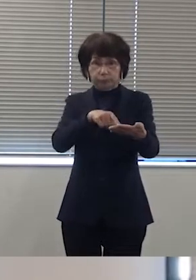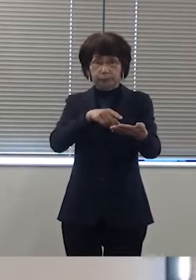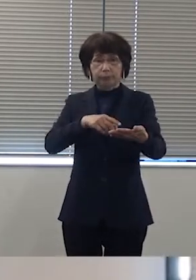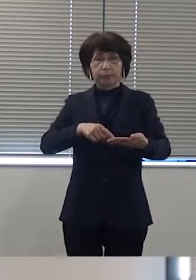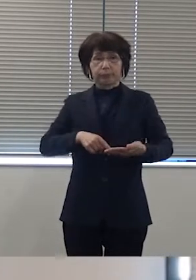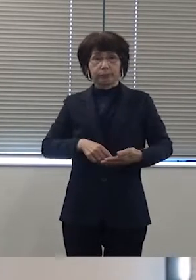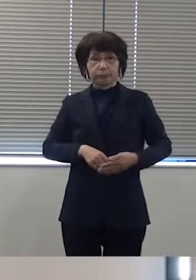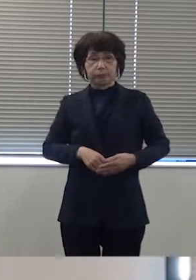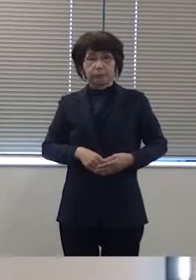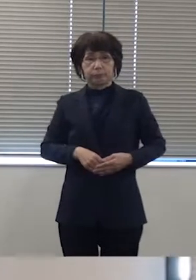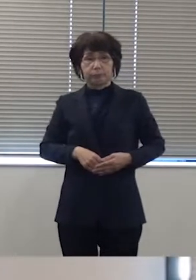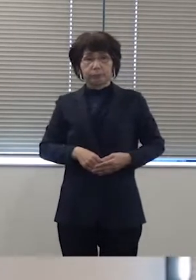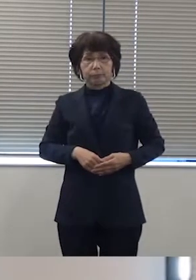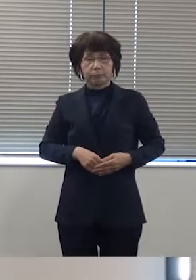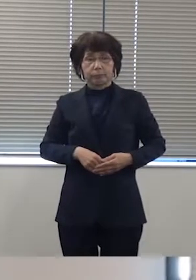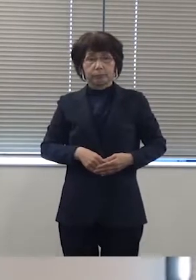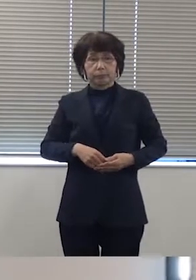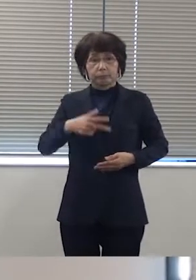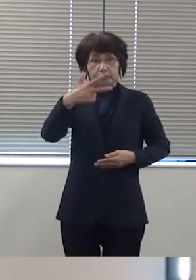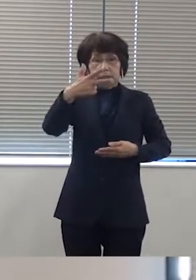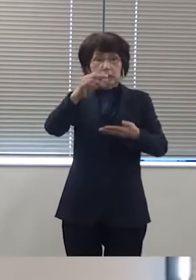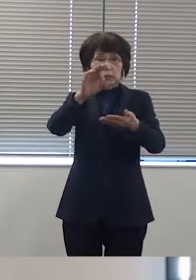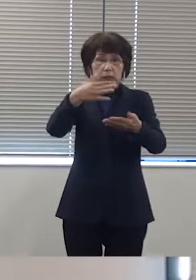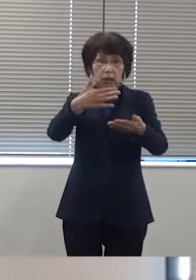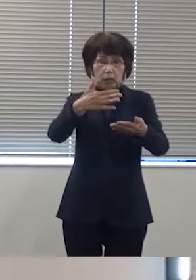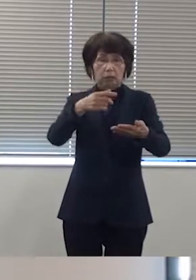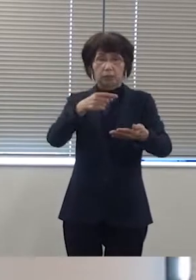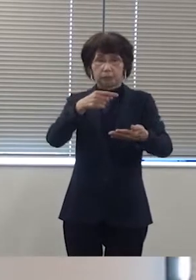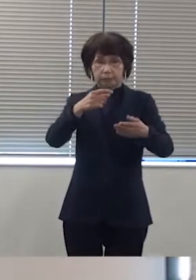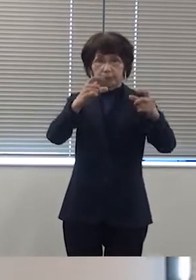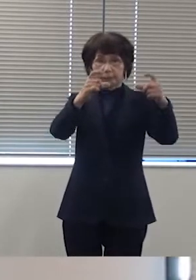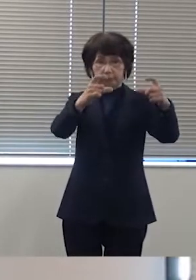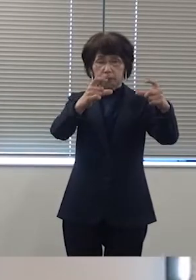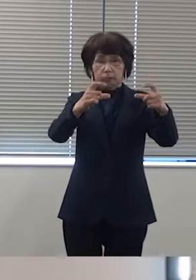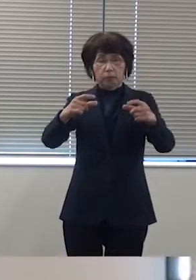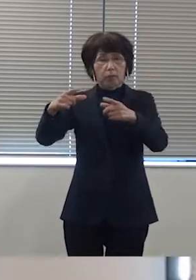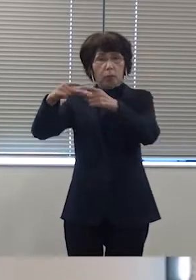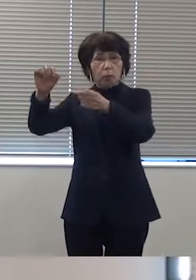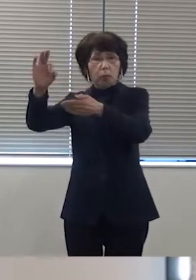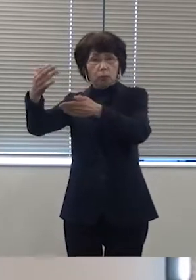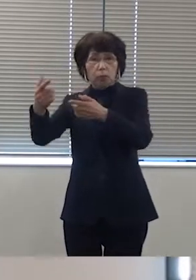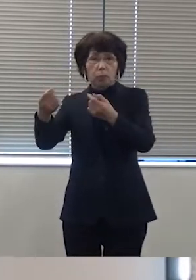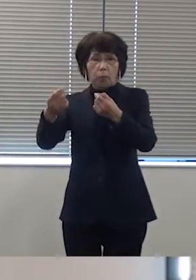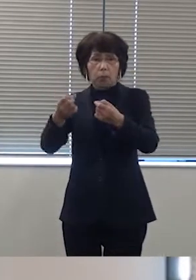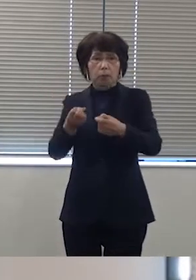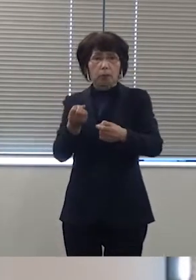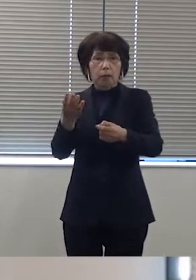が、まず市税ですけれども、国土もそう